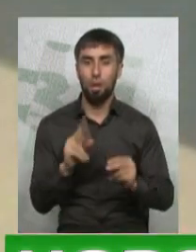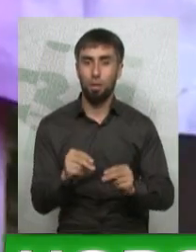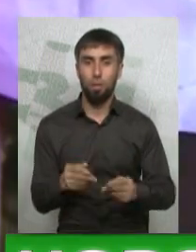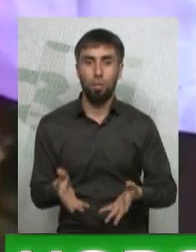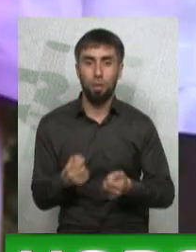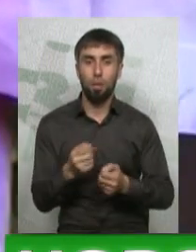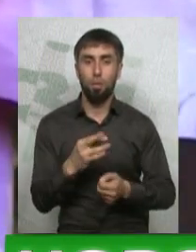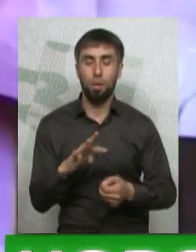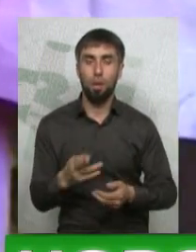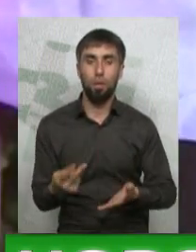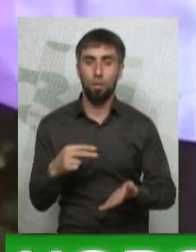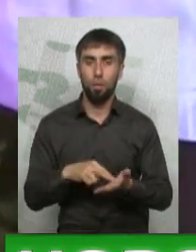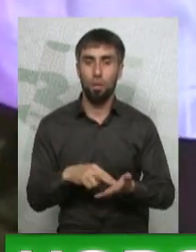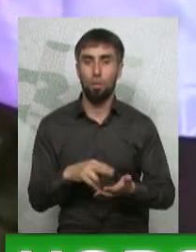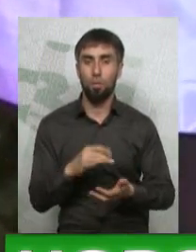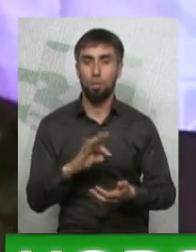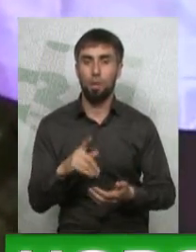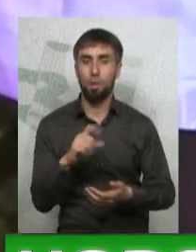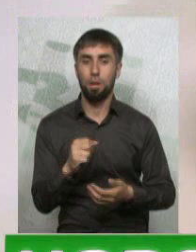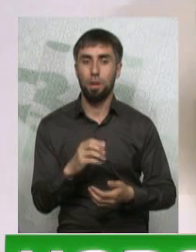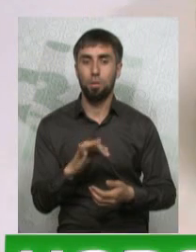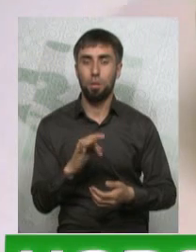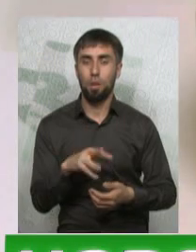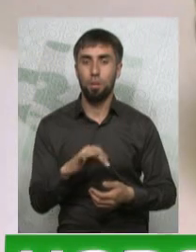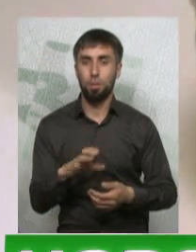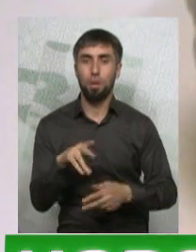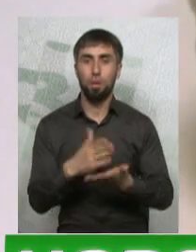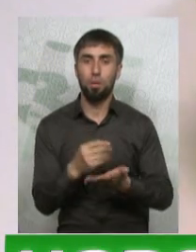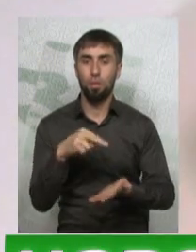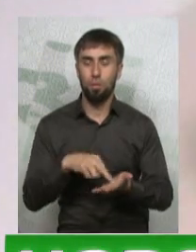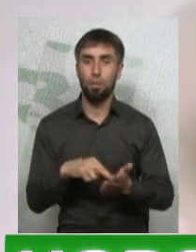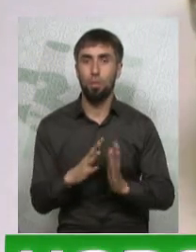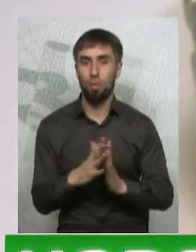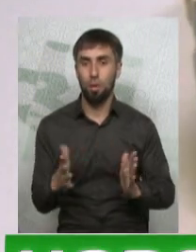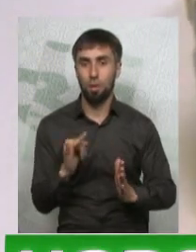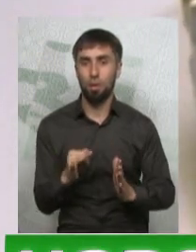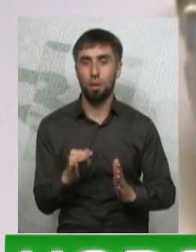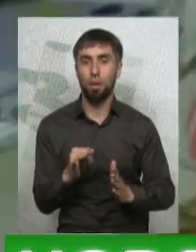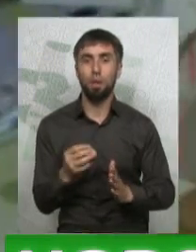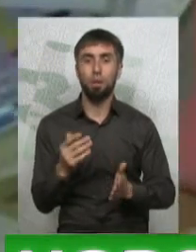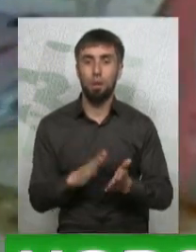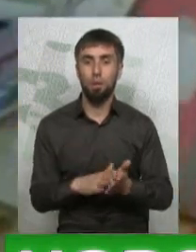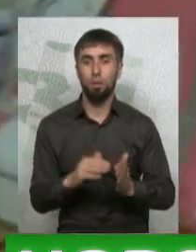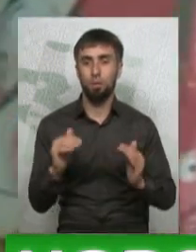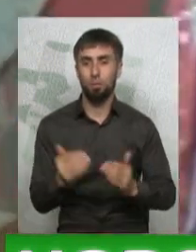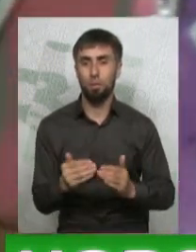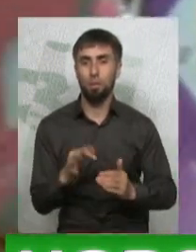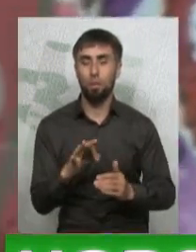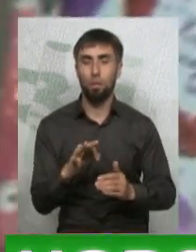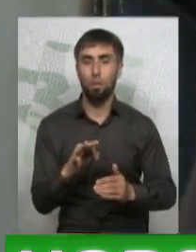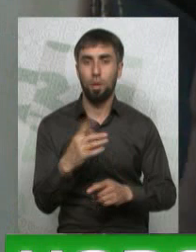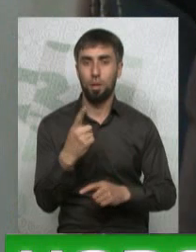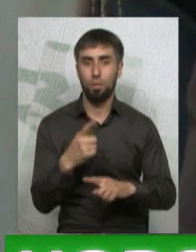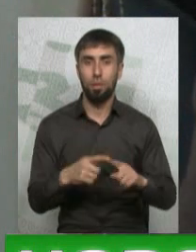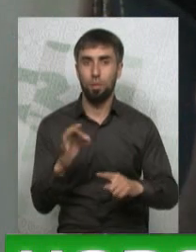поддержке компания встает в качестве поручителя за субъект МСП. Здесь и суммы намного больше, и ставка фонда снижена до